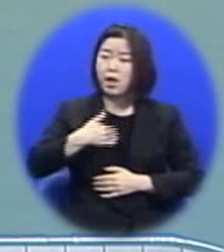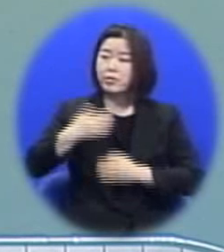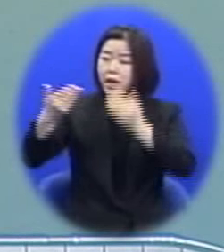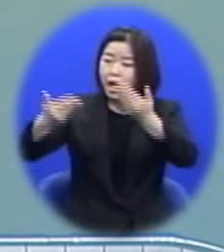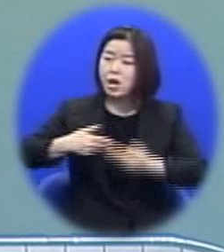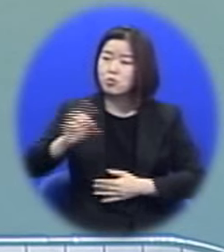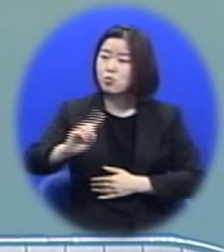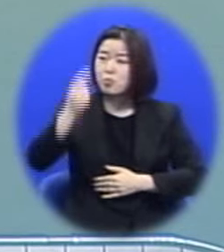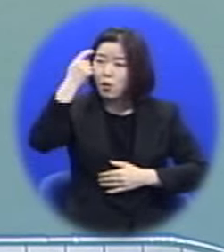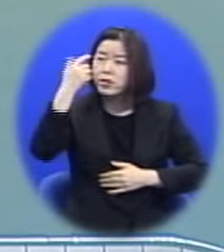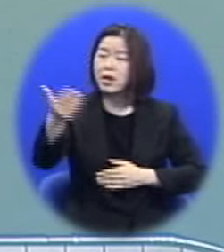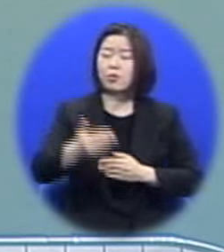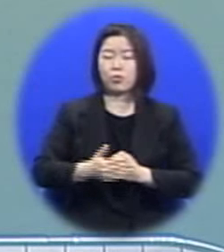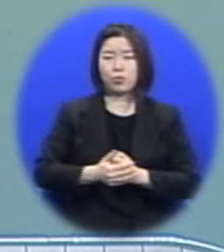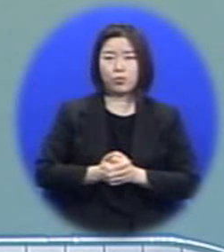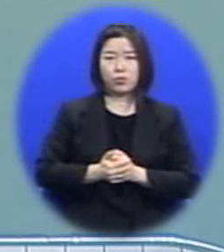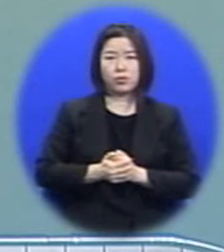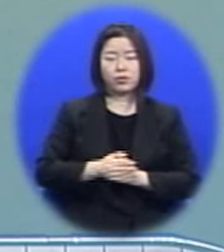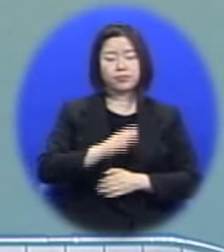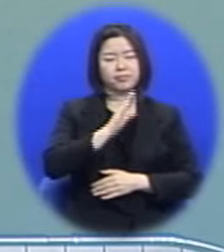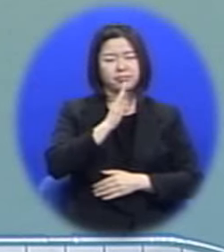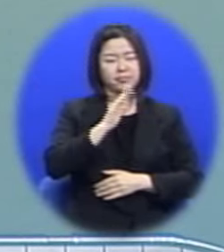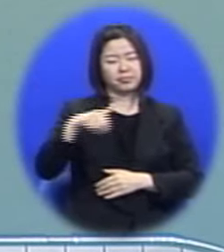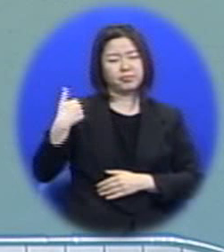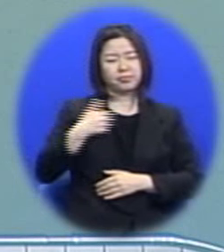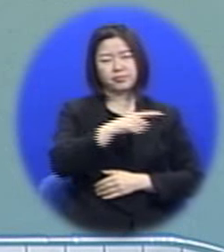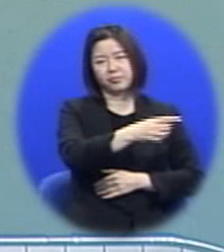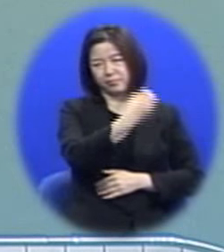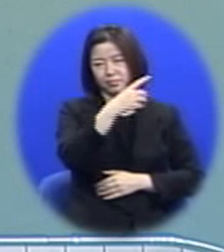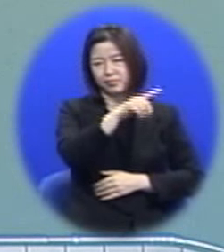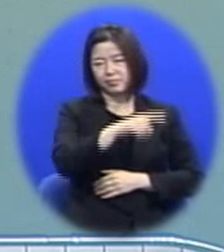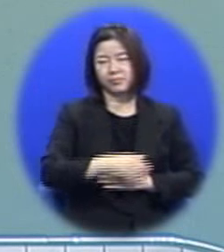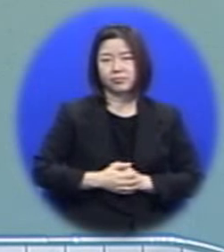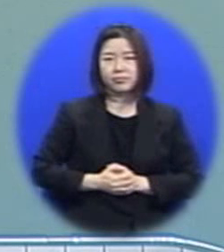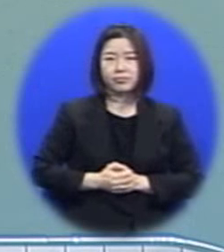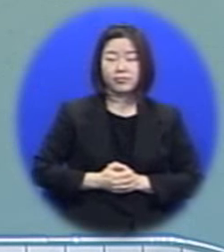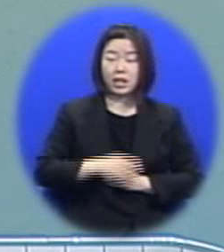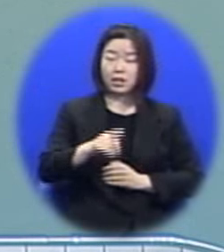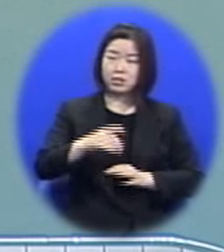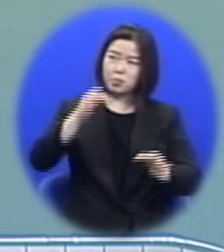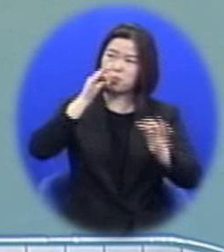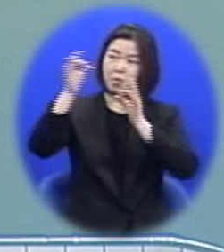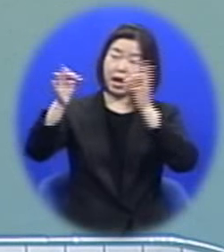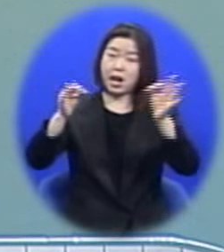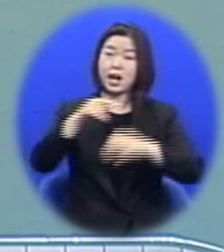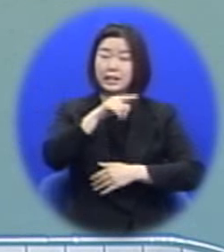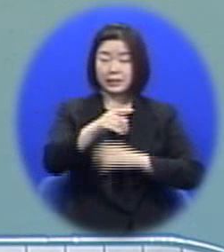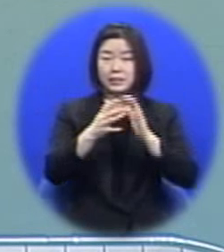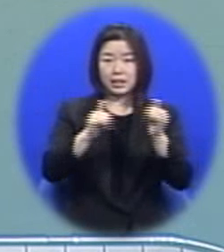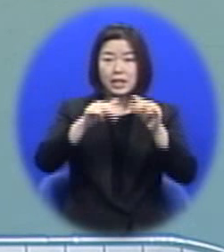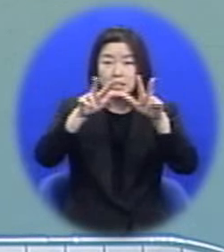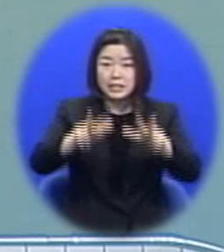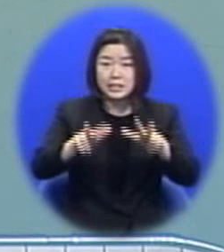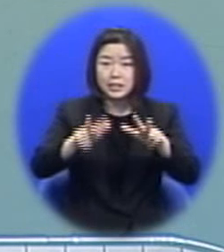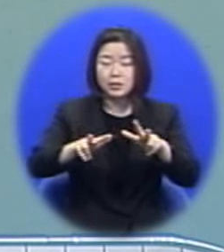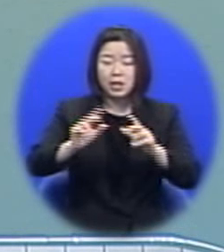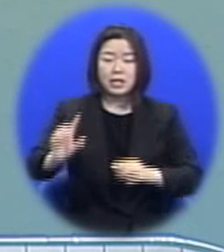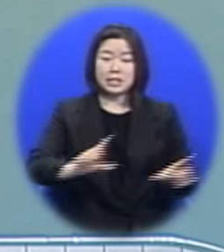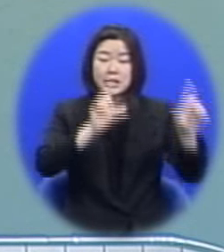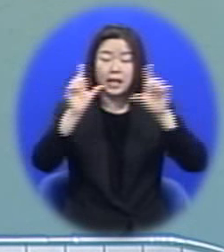게 있냐고. 정말 몰라서 하는 이야기입니다. 그렇게 소리 지르는 그 사람 지금 살아있는 것